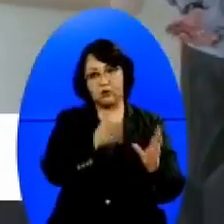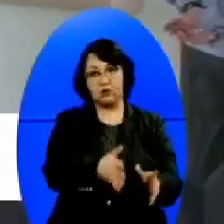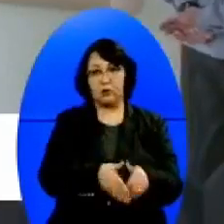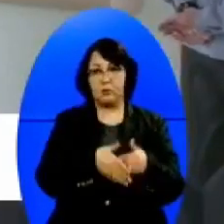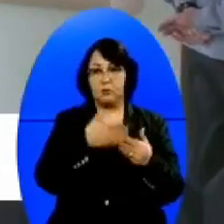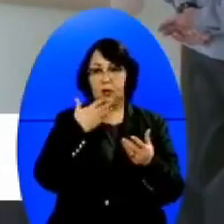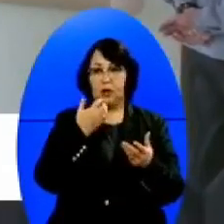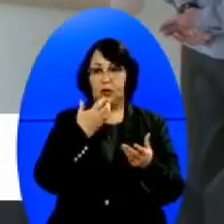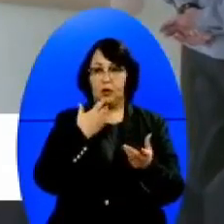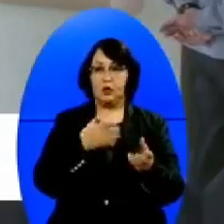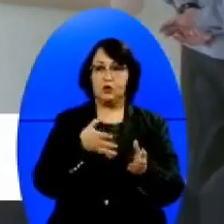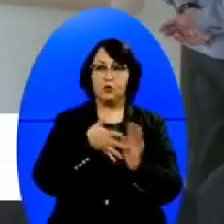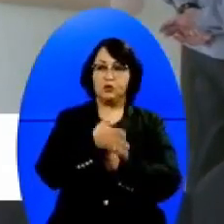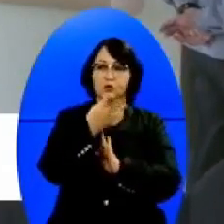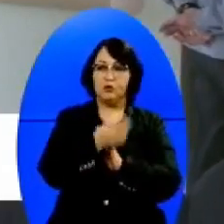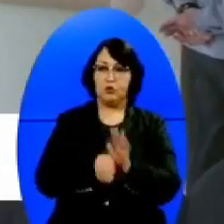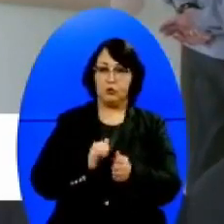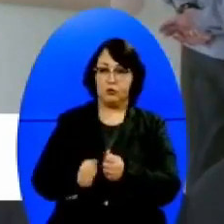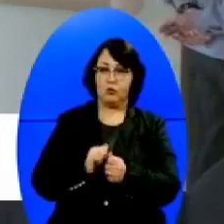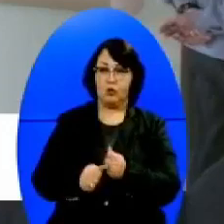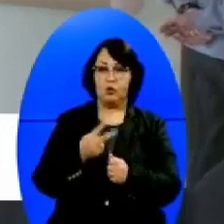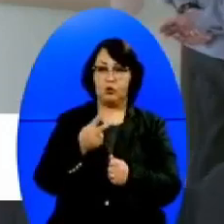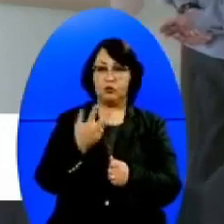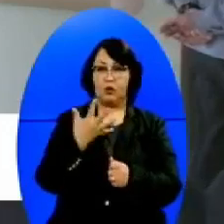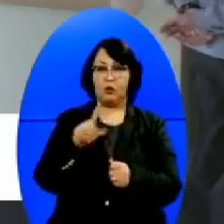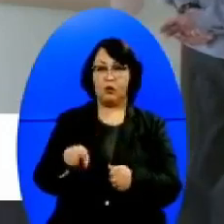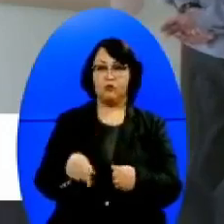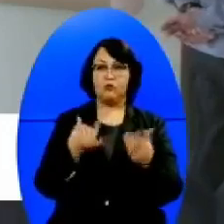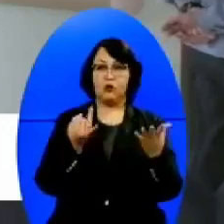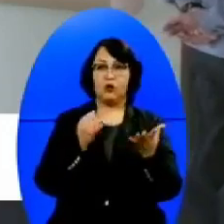Нийт төсөвт өртөг 25.7 тэрбум